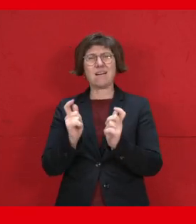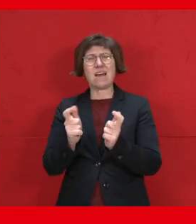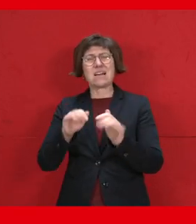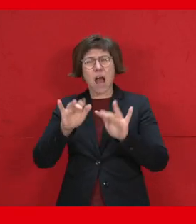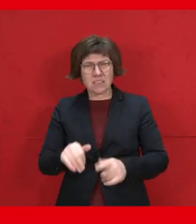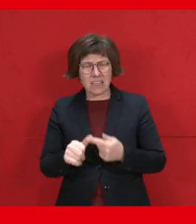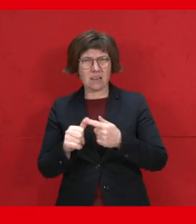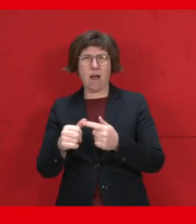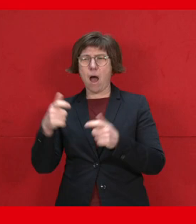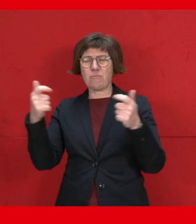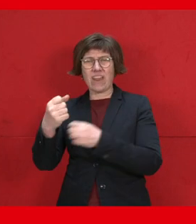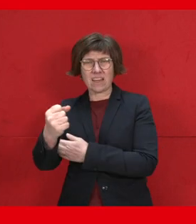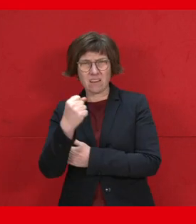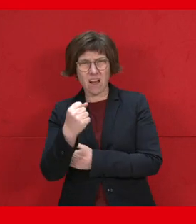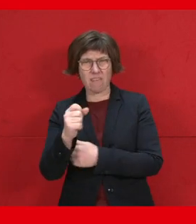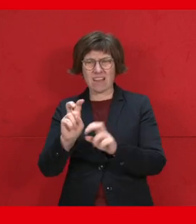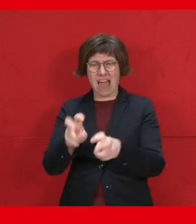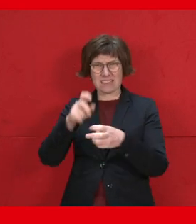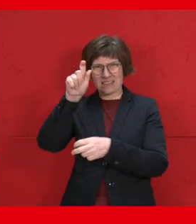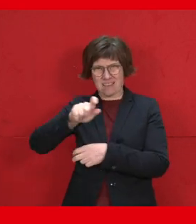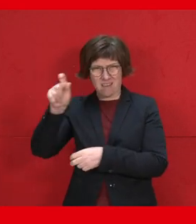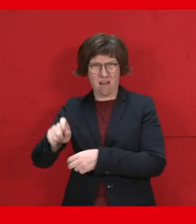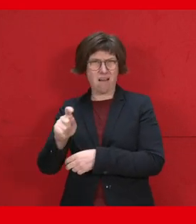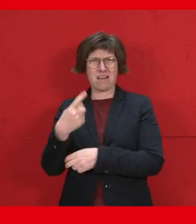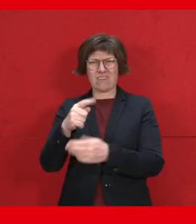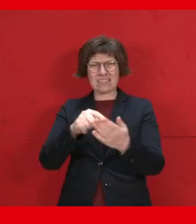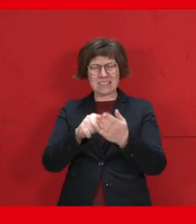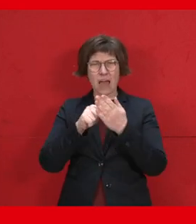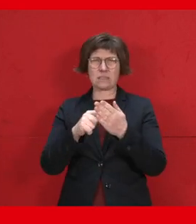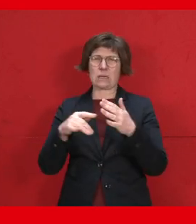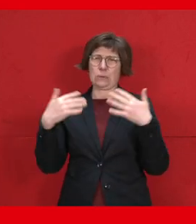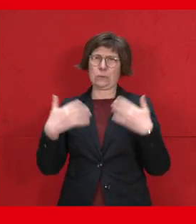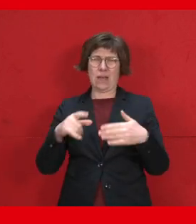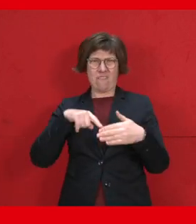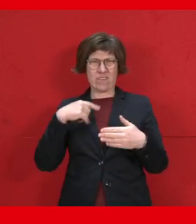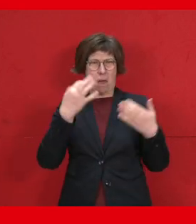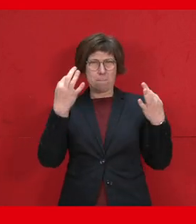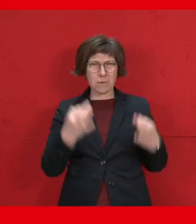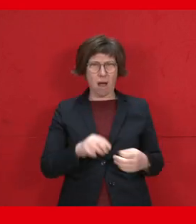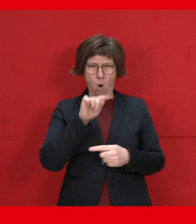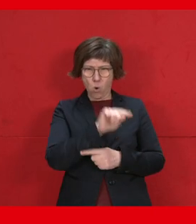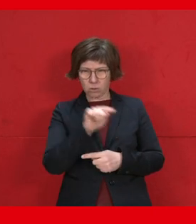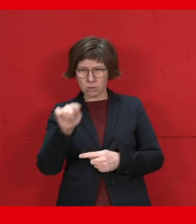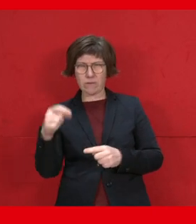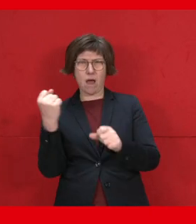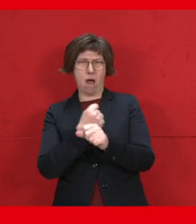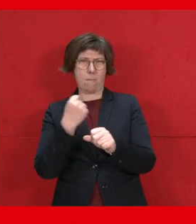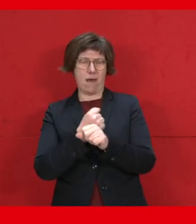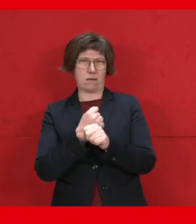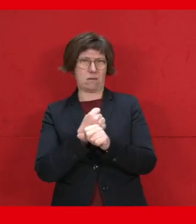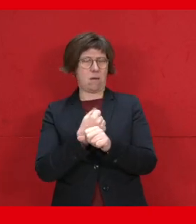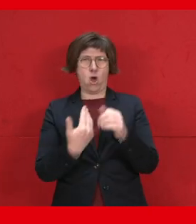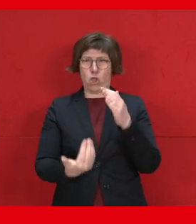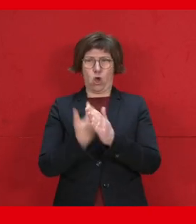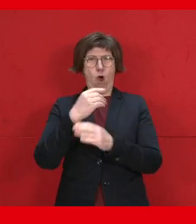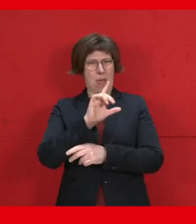für Pflegekräfte, für ErzieherInnen, die uns gezeigt haben, wie sehr wir auf ihre Arbeit angewiesen sind. Und diese neu